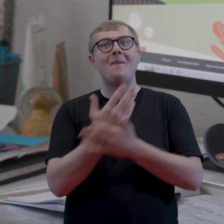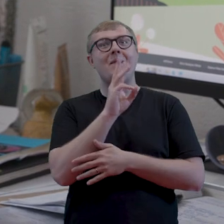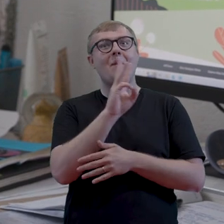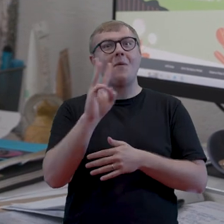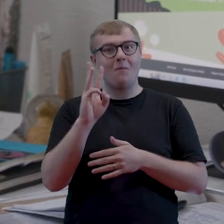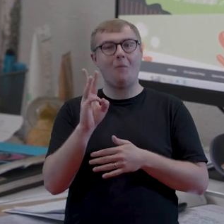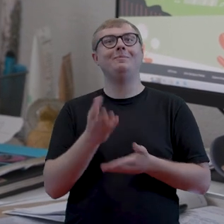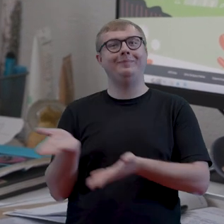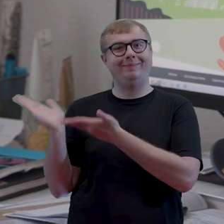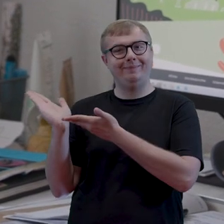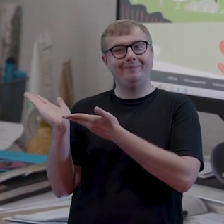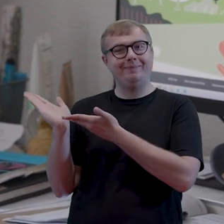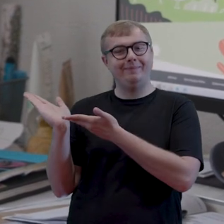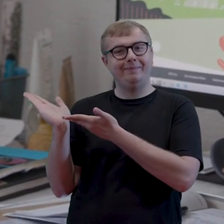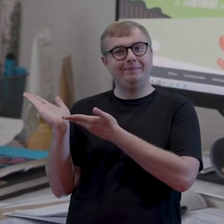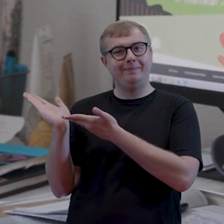internetową